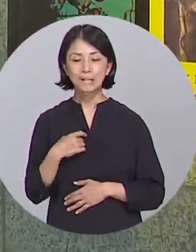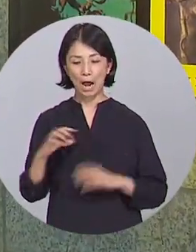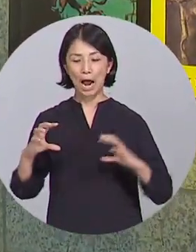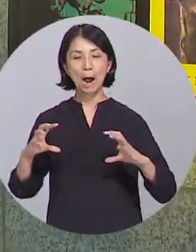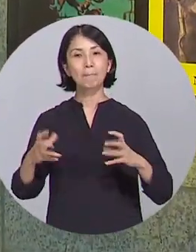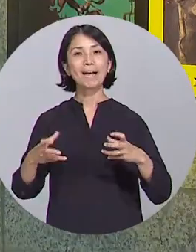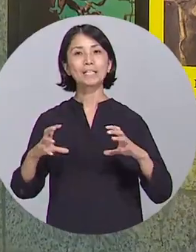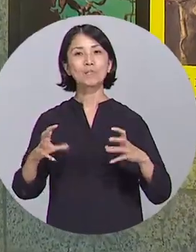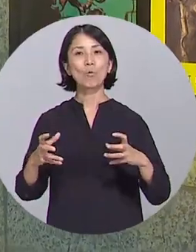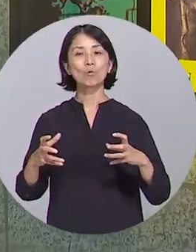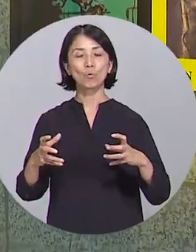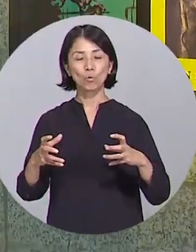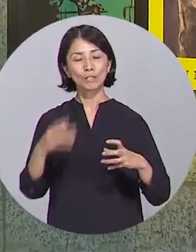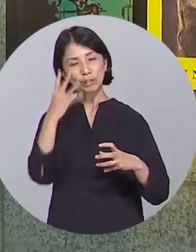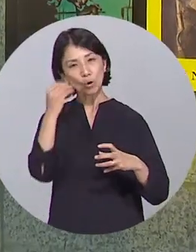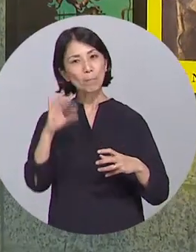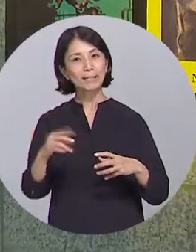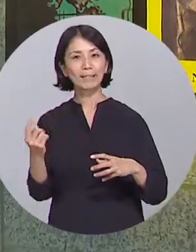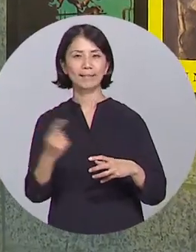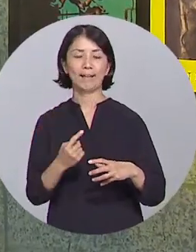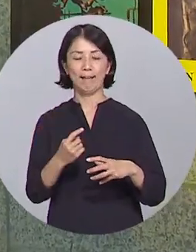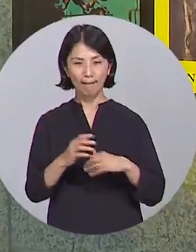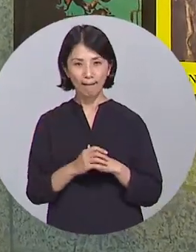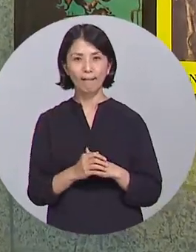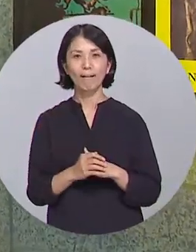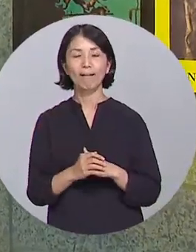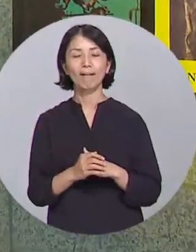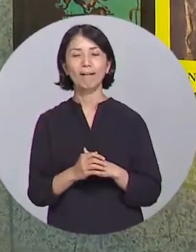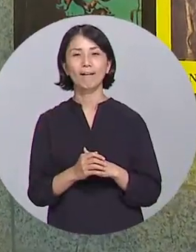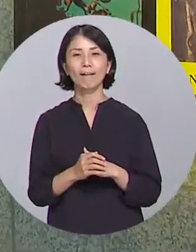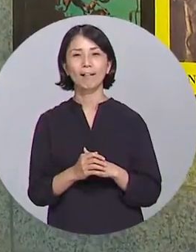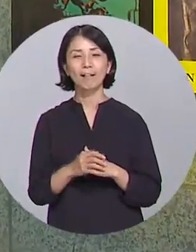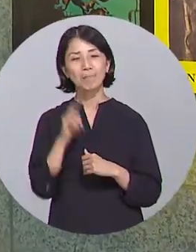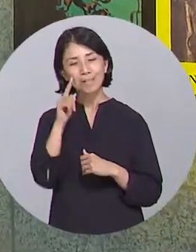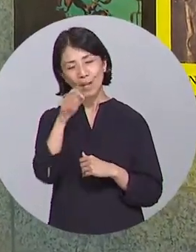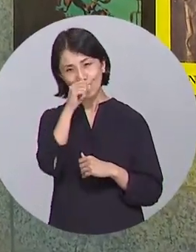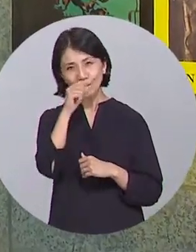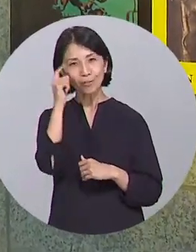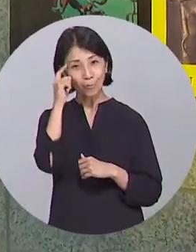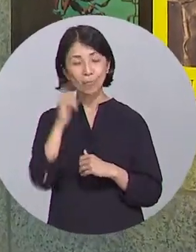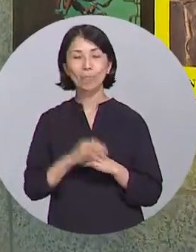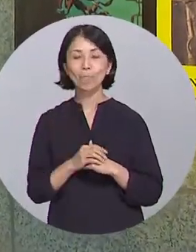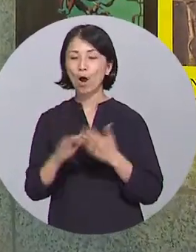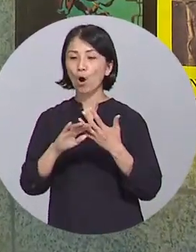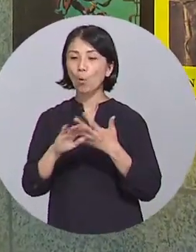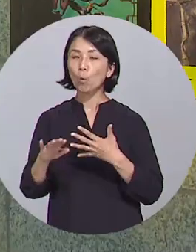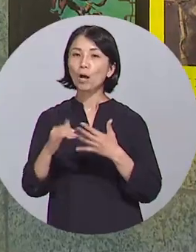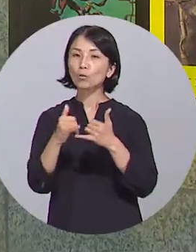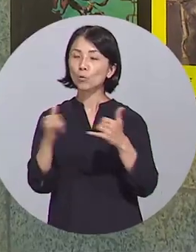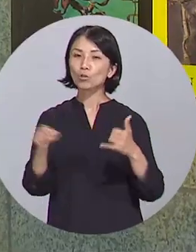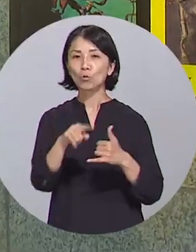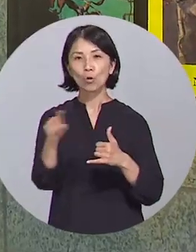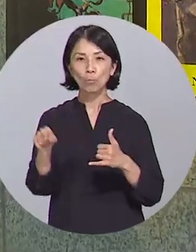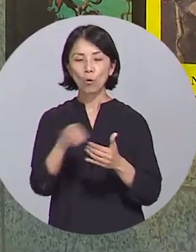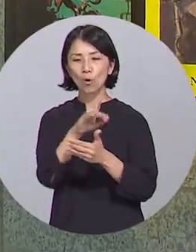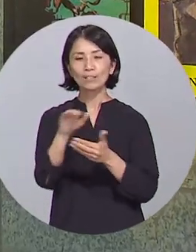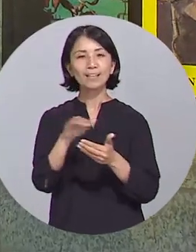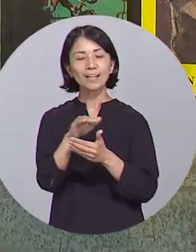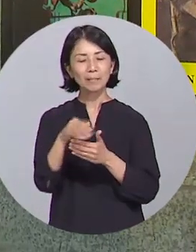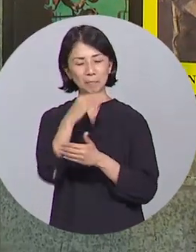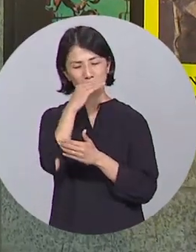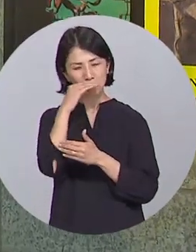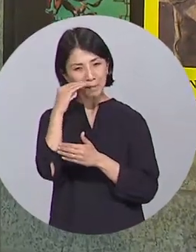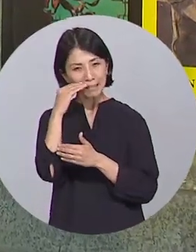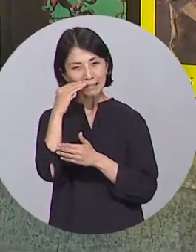んですけども、めったに見れなかったんでよかったなと思って、また他の人たちも埼玉にはいっぱい素敵